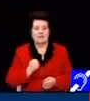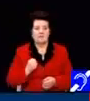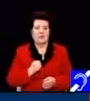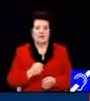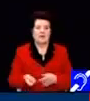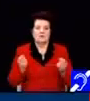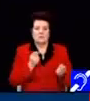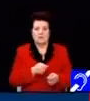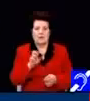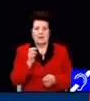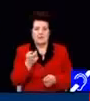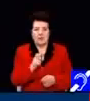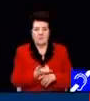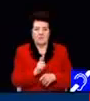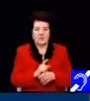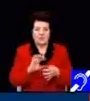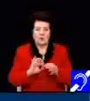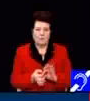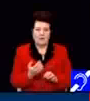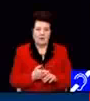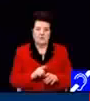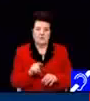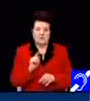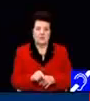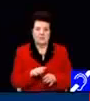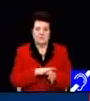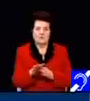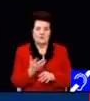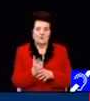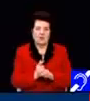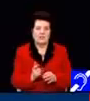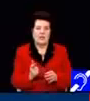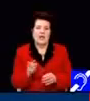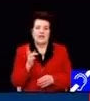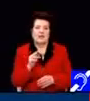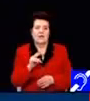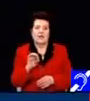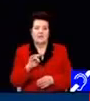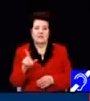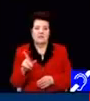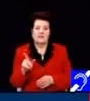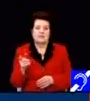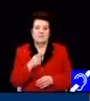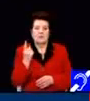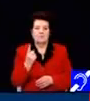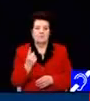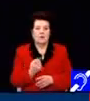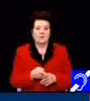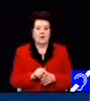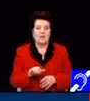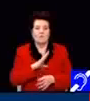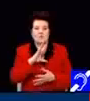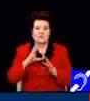era foarte complicat. Dar Dimitrie s-a isprăvit cu această misiune foarte delicată și primele unități moldovenești au